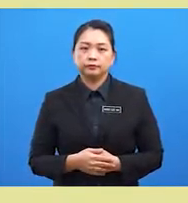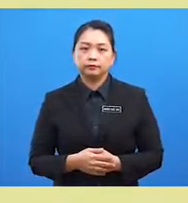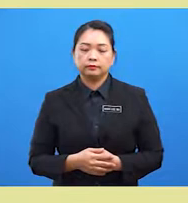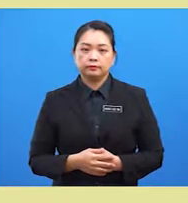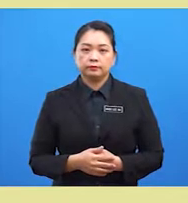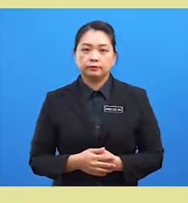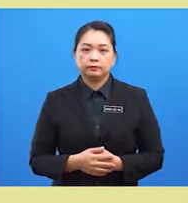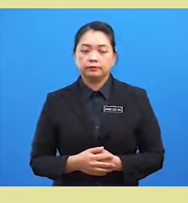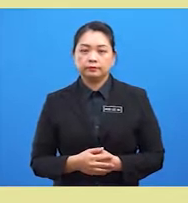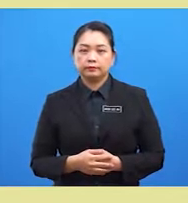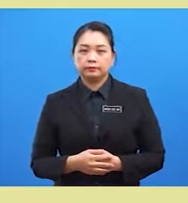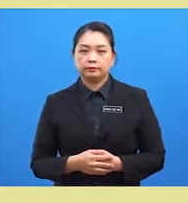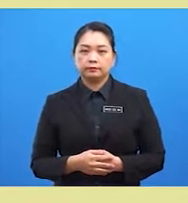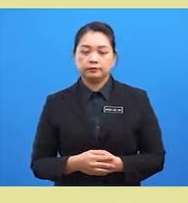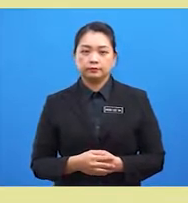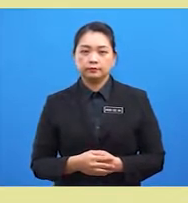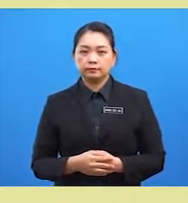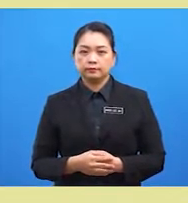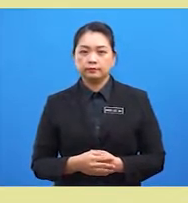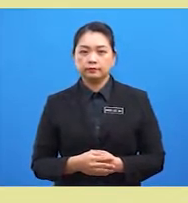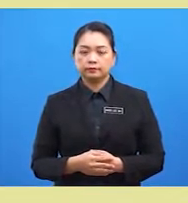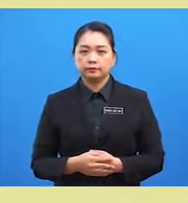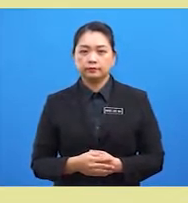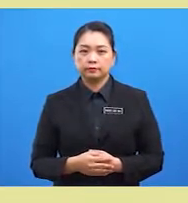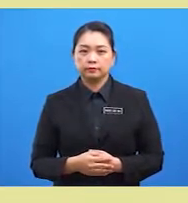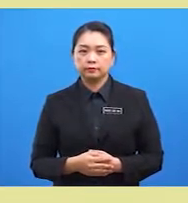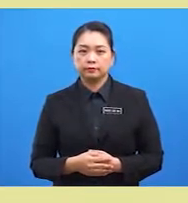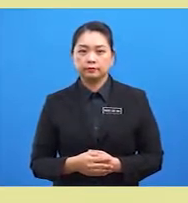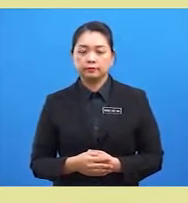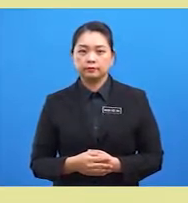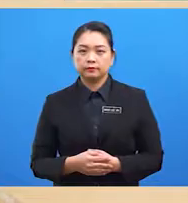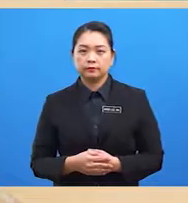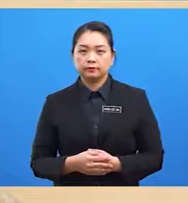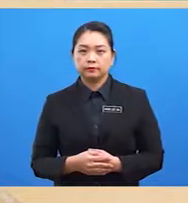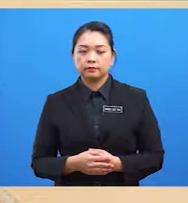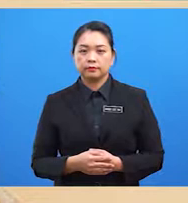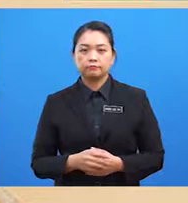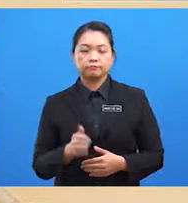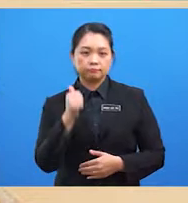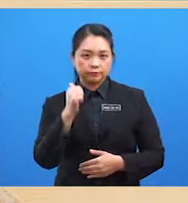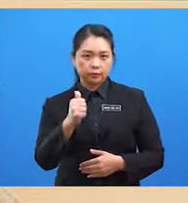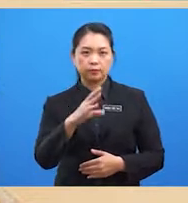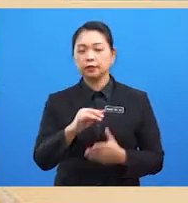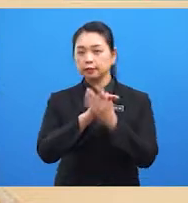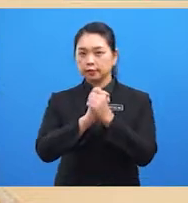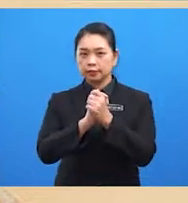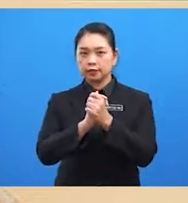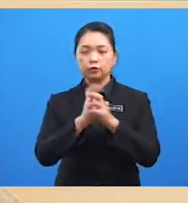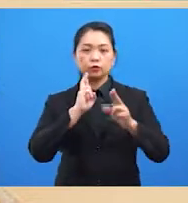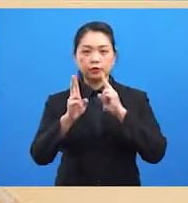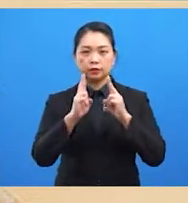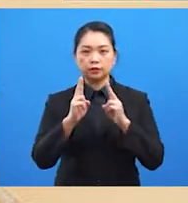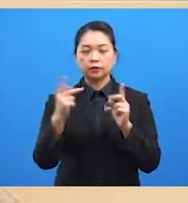A. syabas dan tahniah